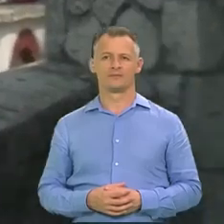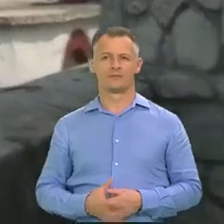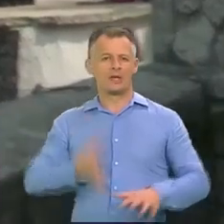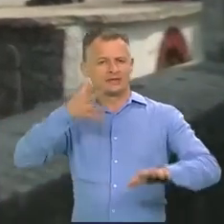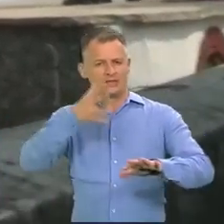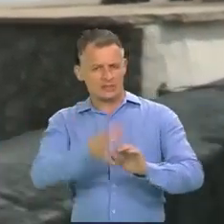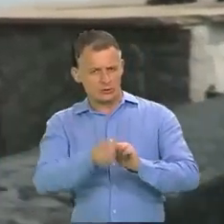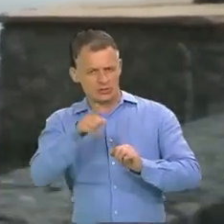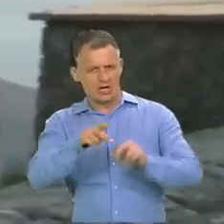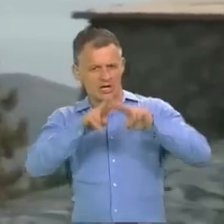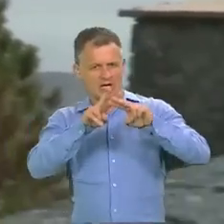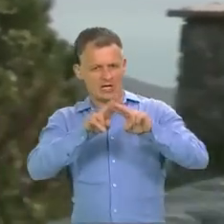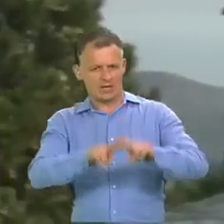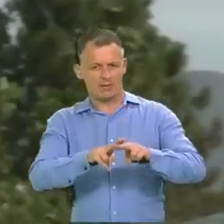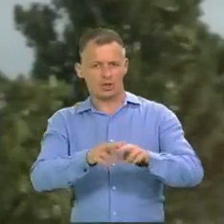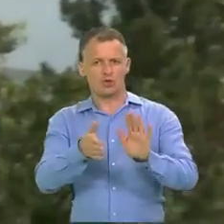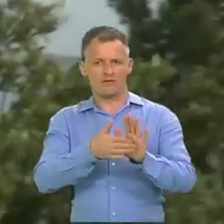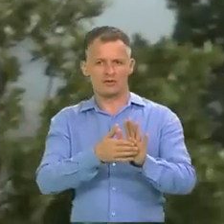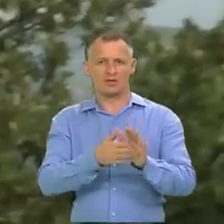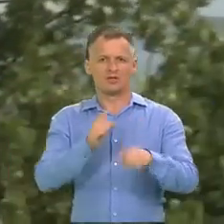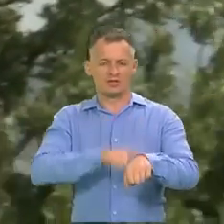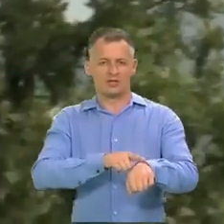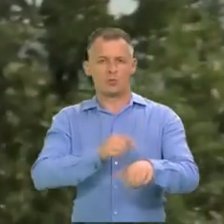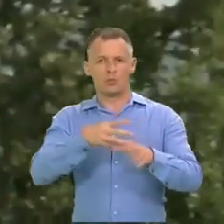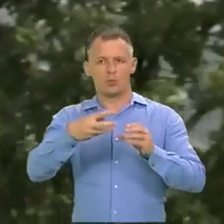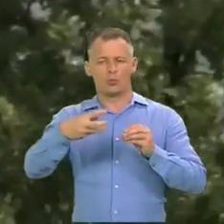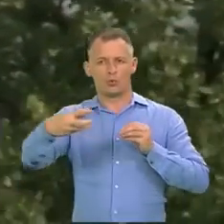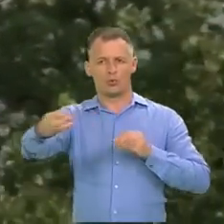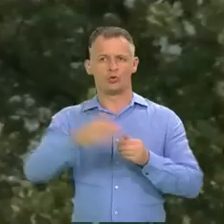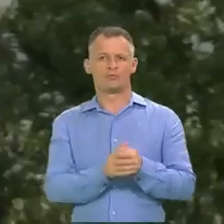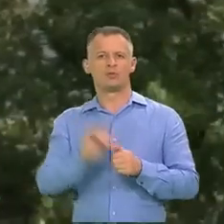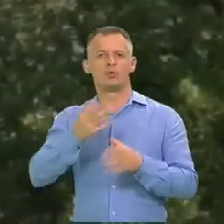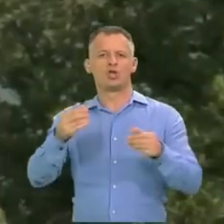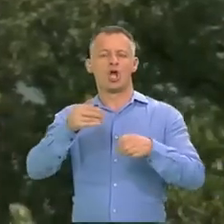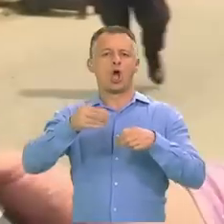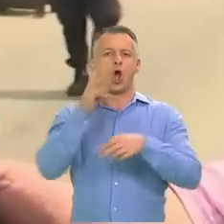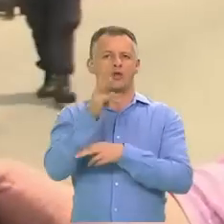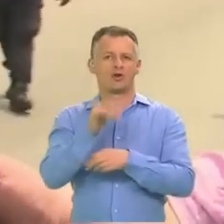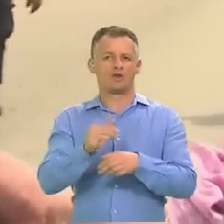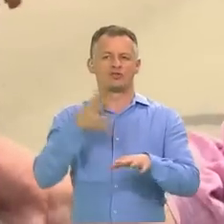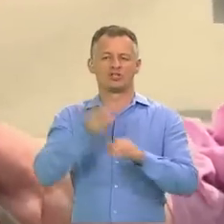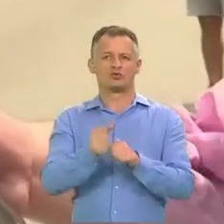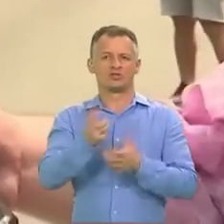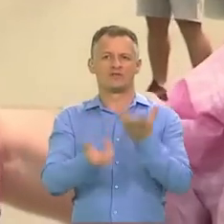Distrugerile vor lăsa urme de durată. Sute de locuințe, dar și hoteluri și restaurante au fost nimicite de flăcări.